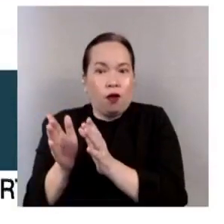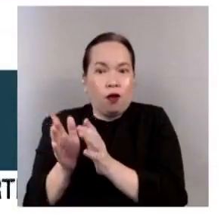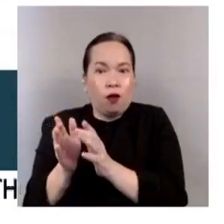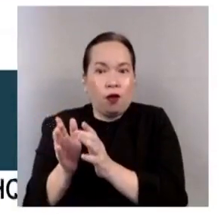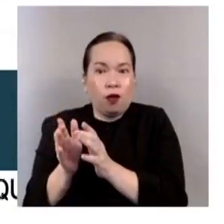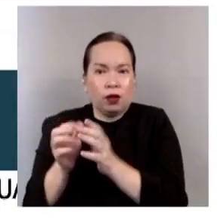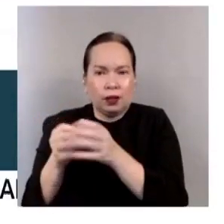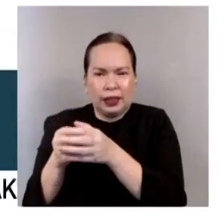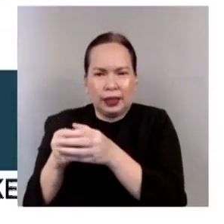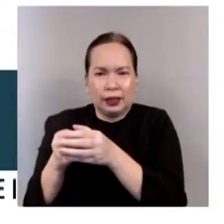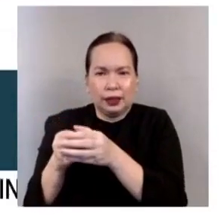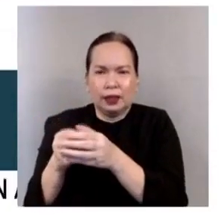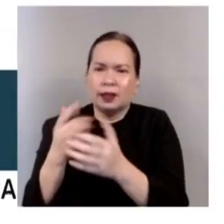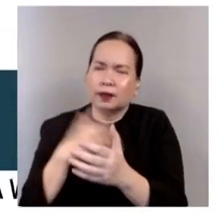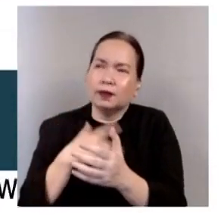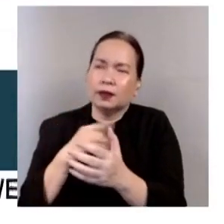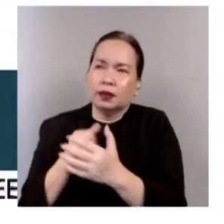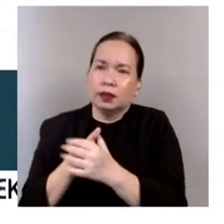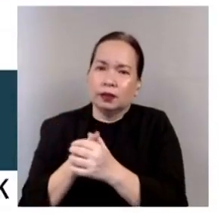pinaka, sabihin ko ng